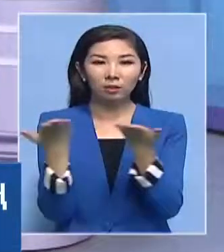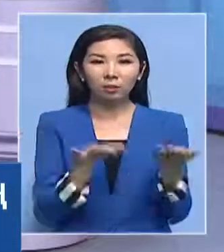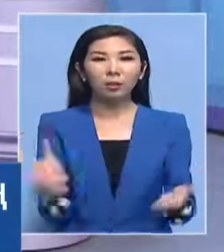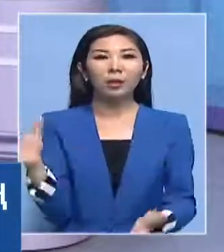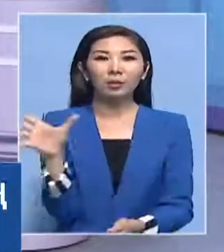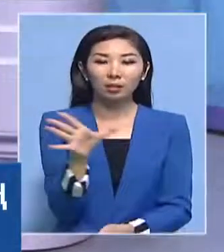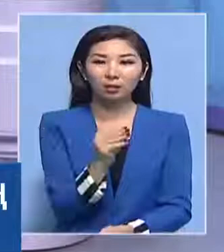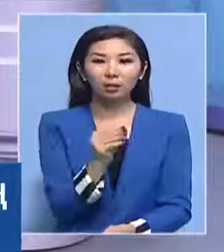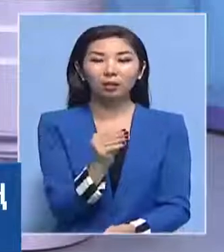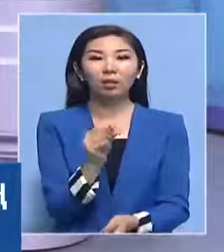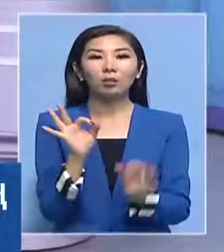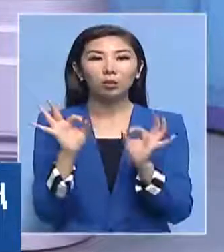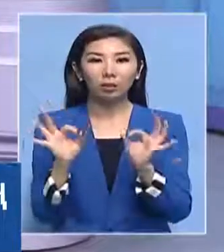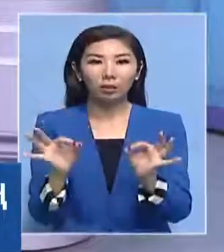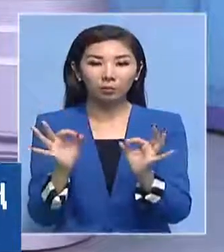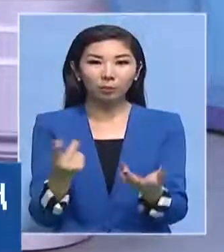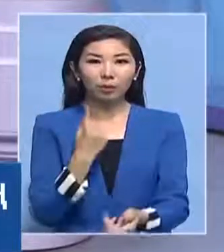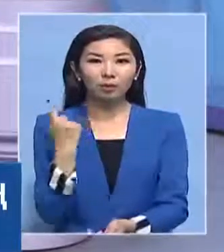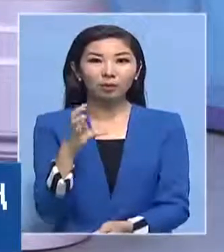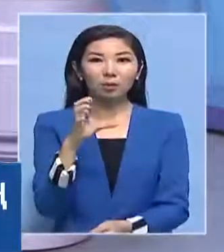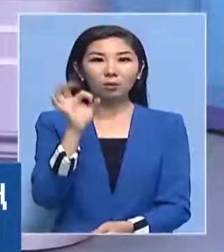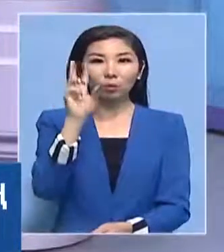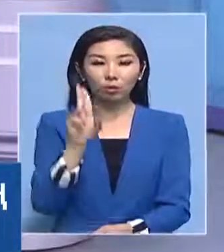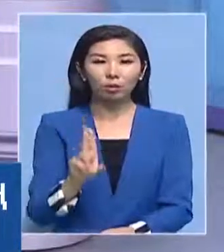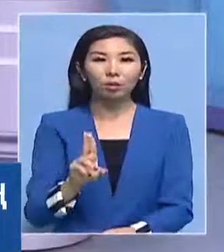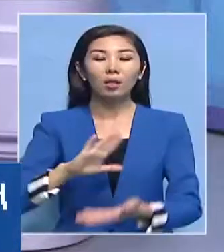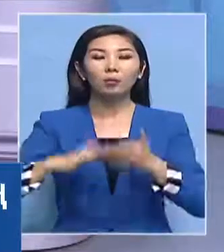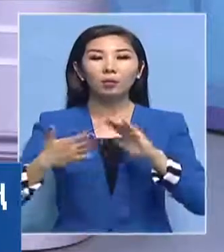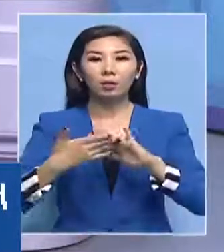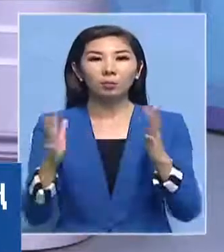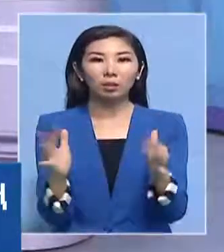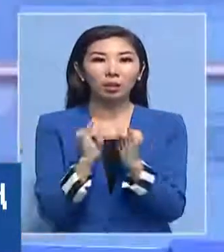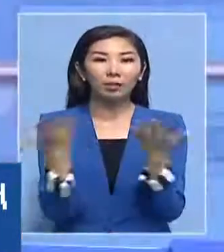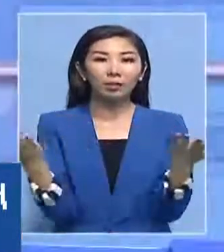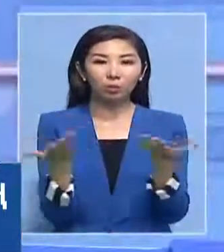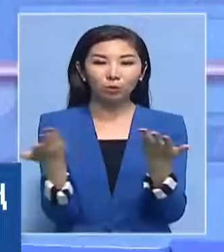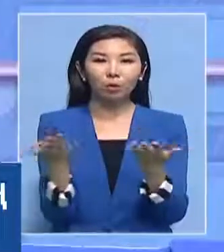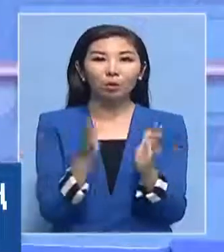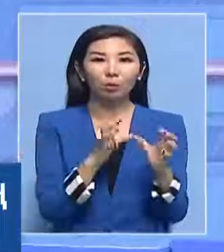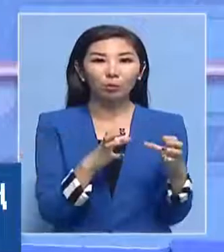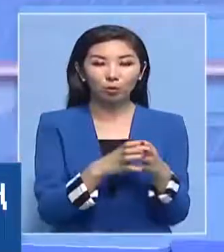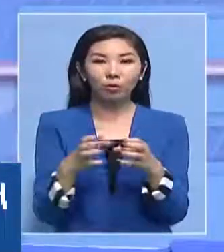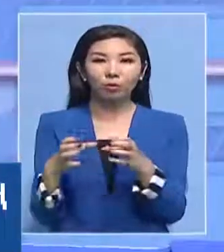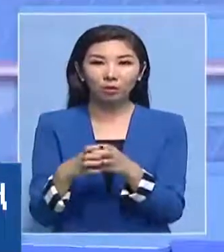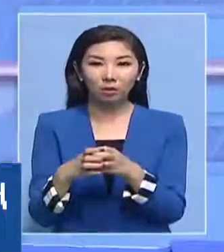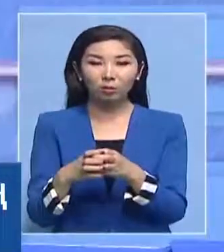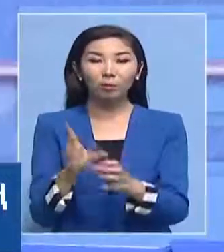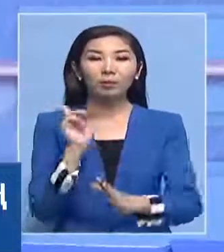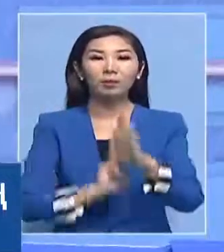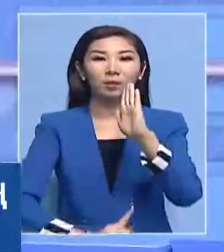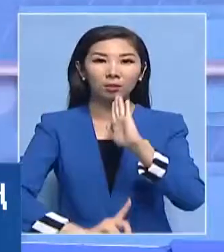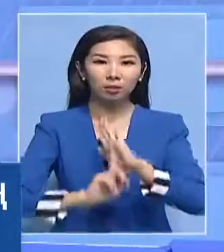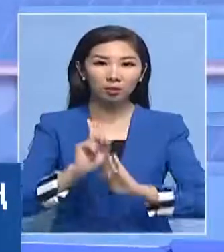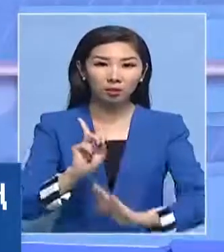Баршаға түсінікті болсын. Алдымен әлеуметтік әріптестік дегенде ол қандай деңгейлерге бөлінеді? Осыдан